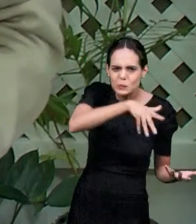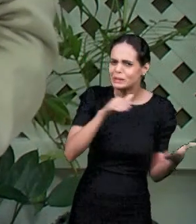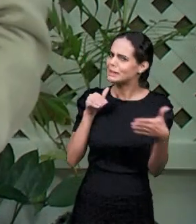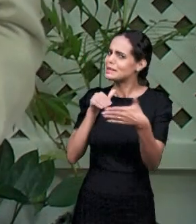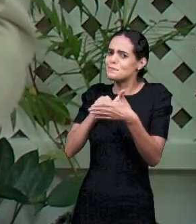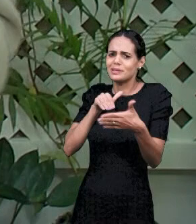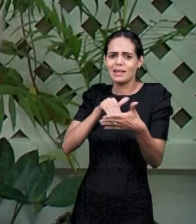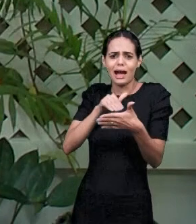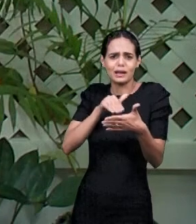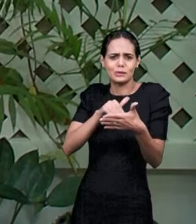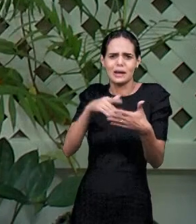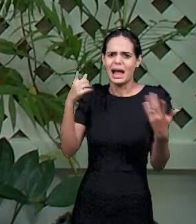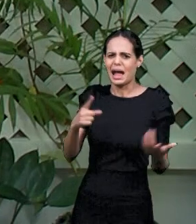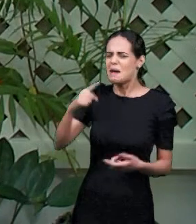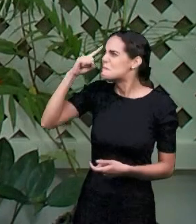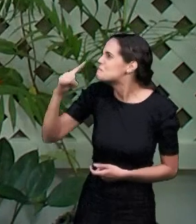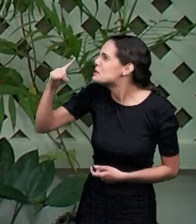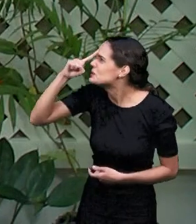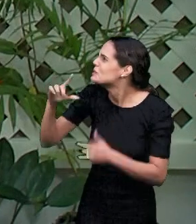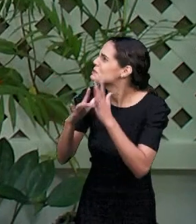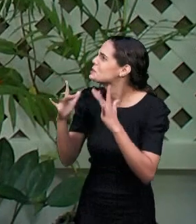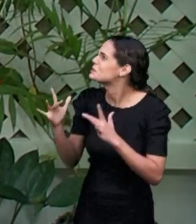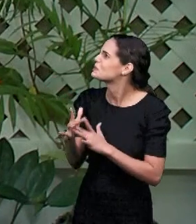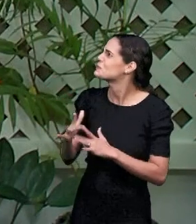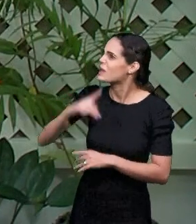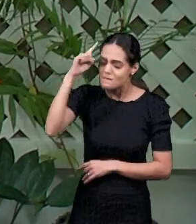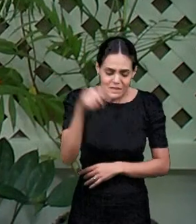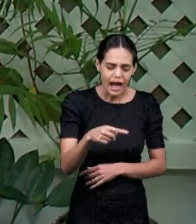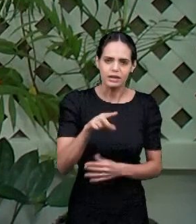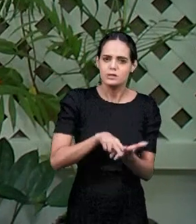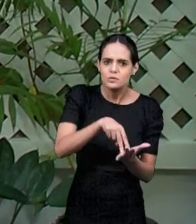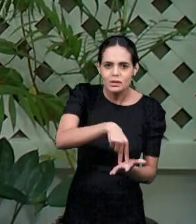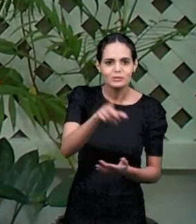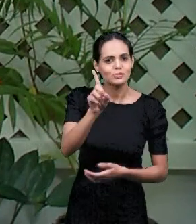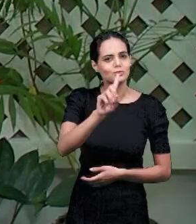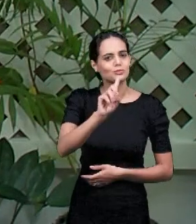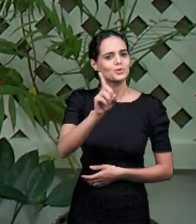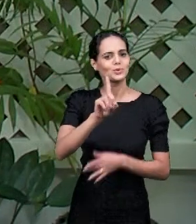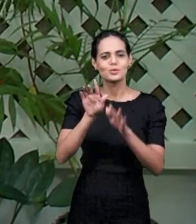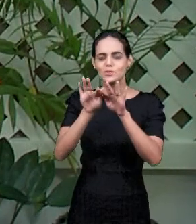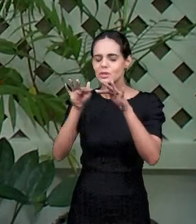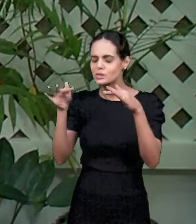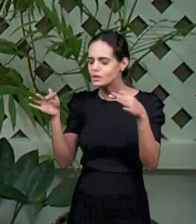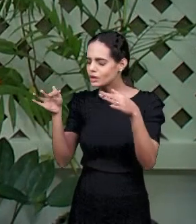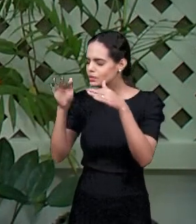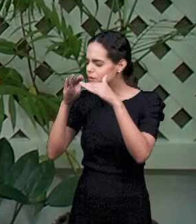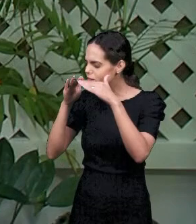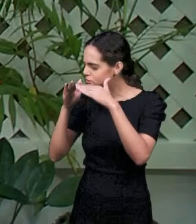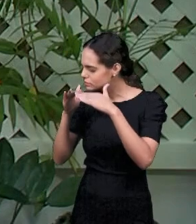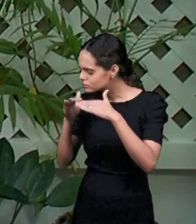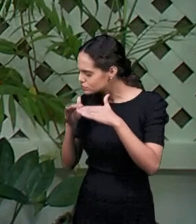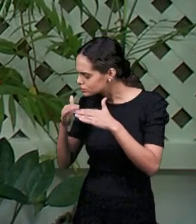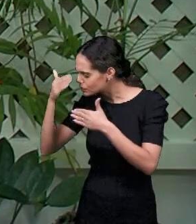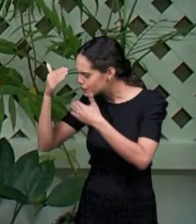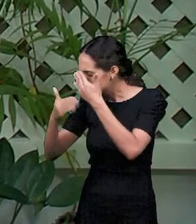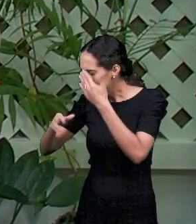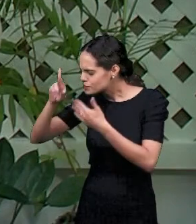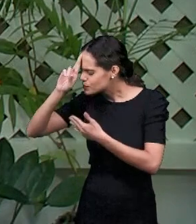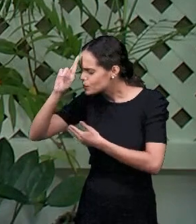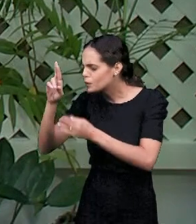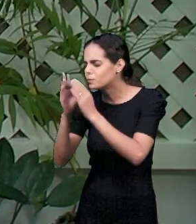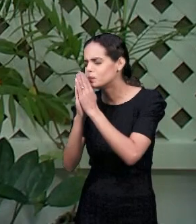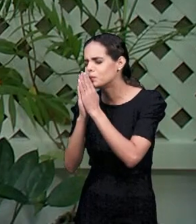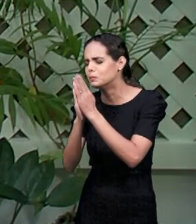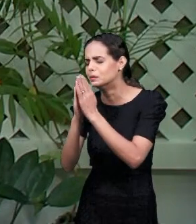n'est pas un homme qui donnait des ordres à Jésus, au contraire. C'était un homme qui était au pied du Seigneur Jésus. Nous avons eu